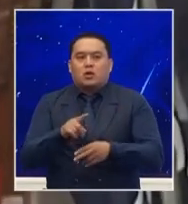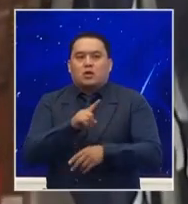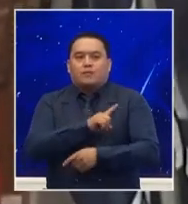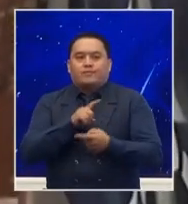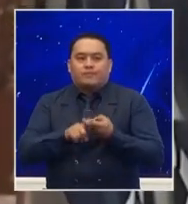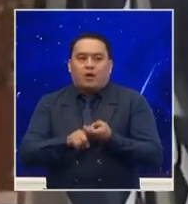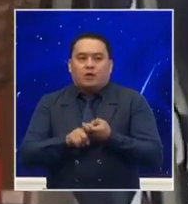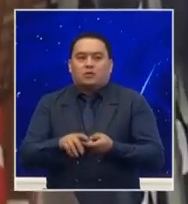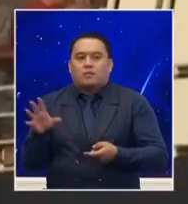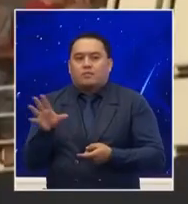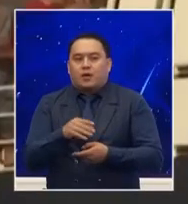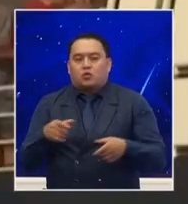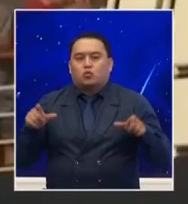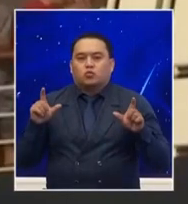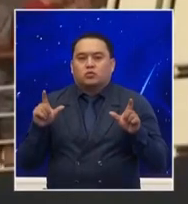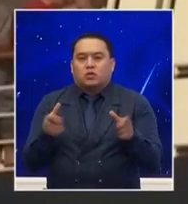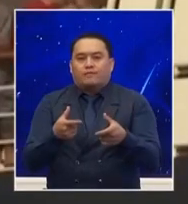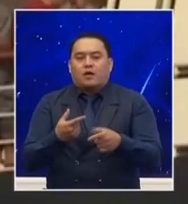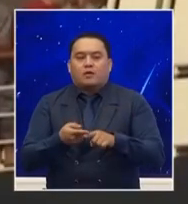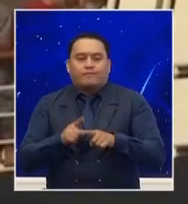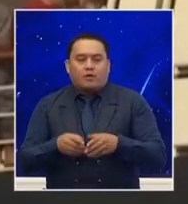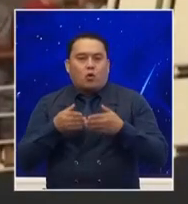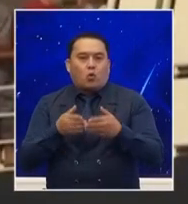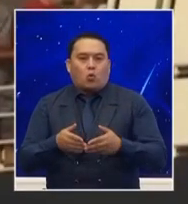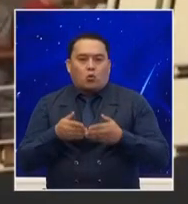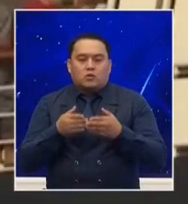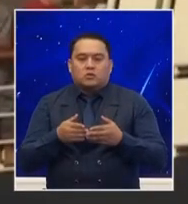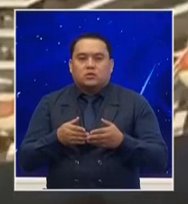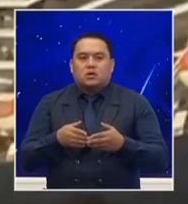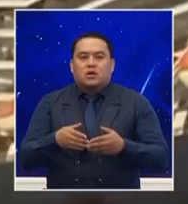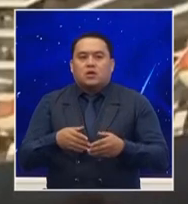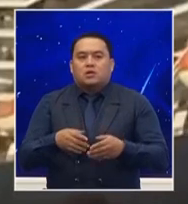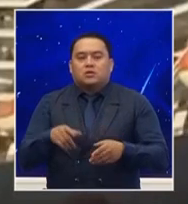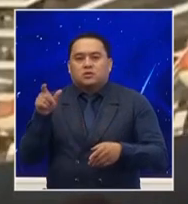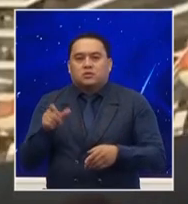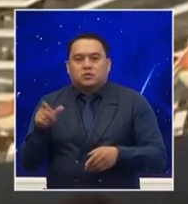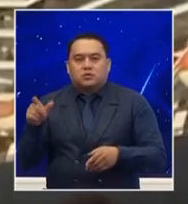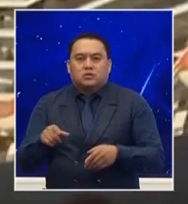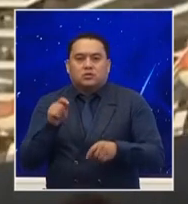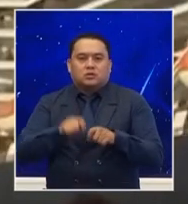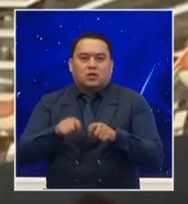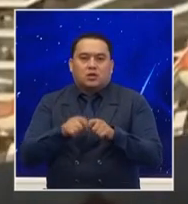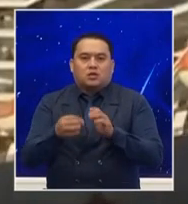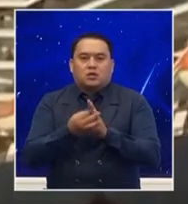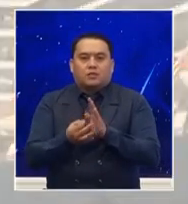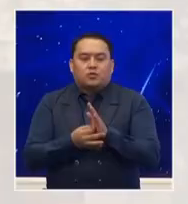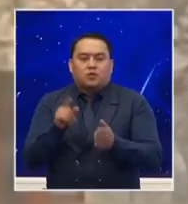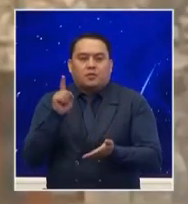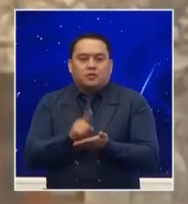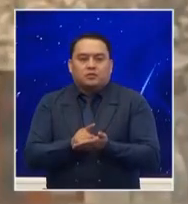қарым-қатынаста болғандардың барлығы оқшауланды. Және де лайнерге мінбес бұрын жолаушыларда экипаж мүшелері де коронавирусқа тест тапсыруға міндетті.